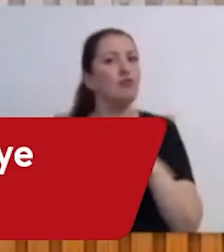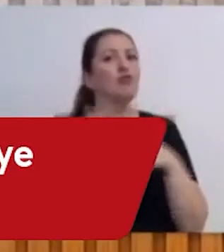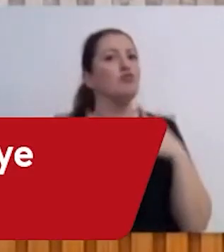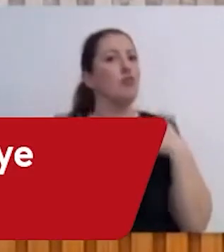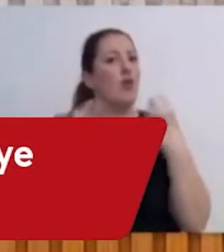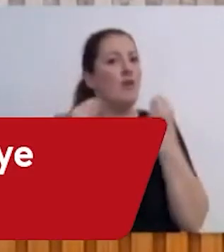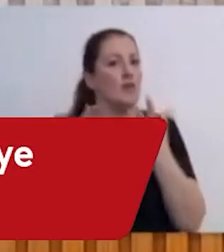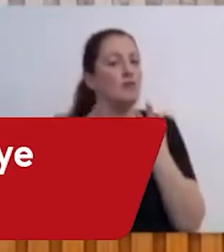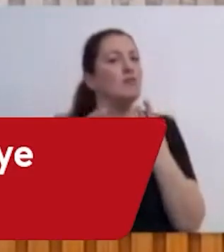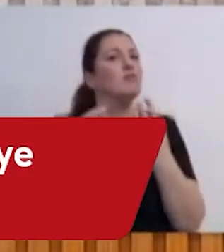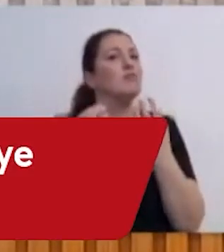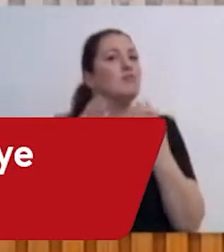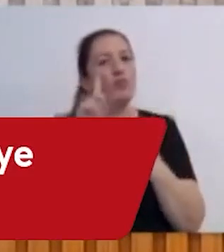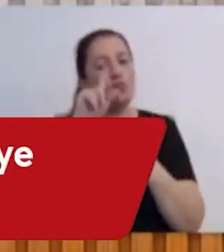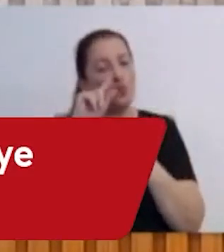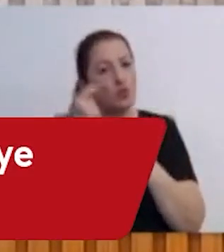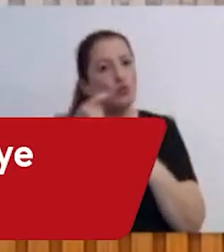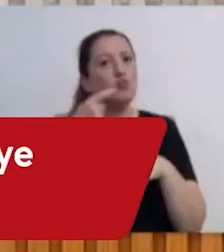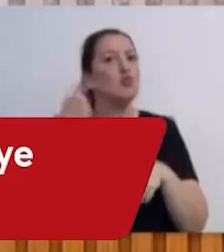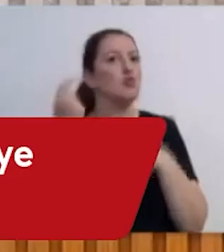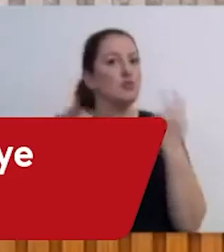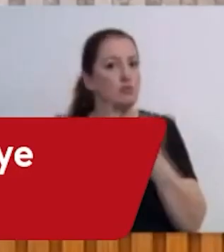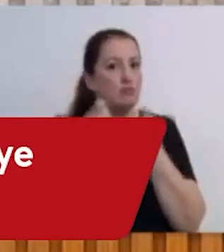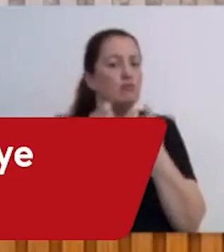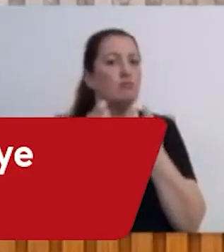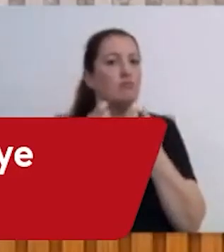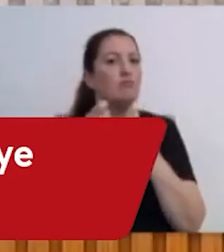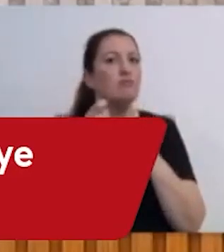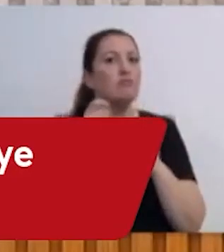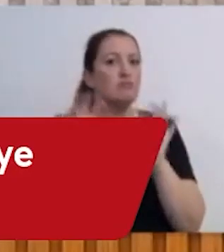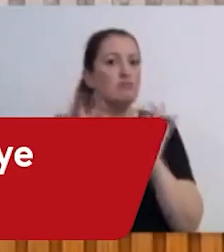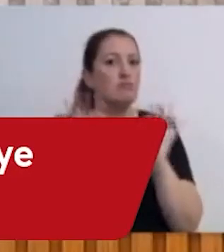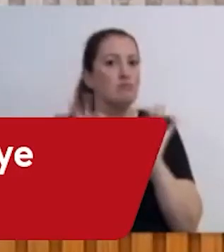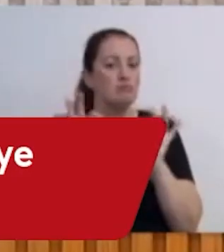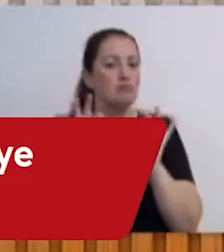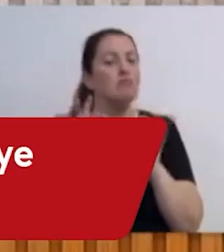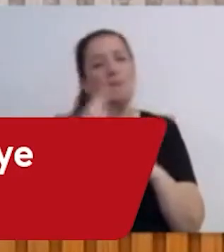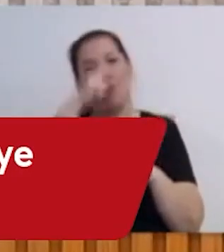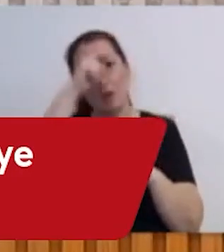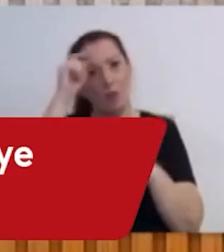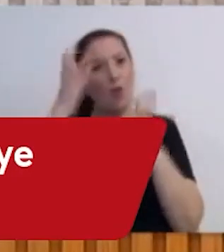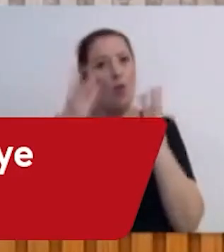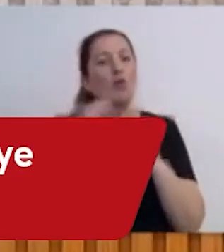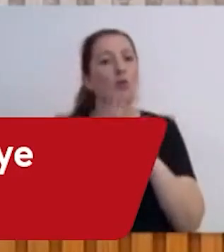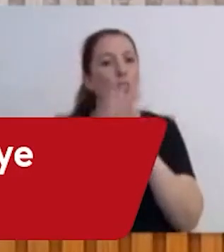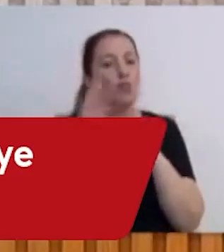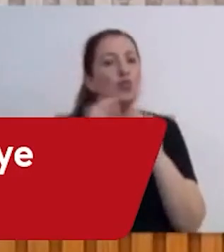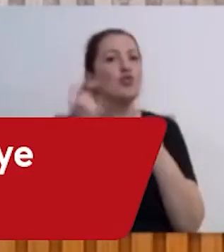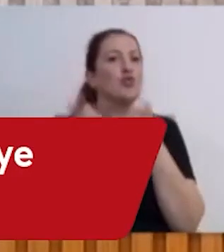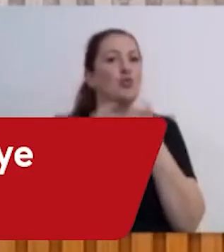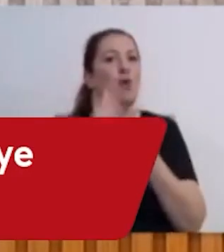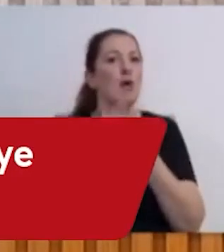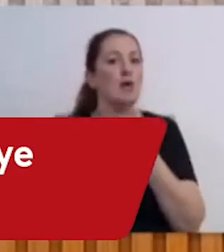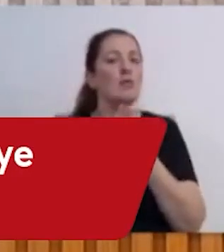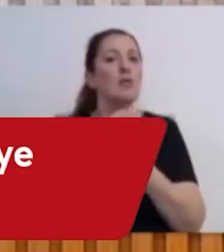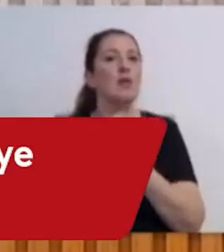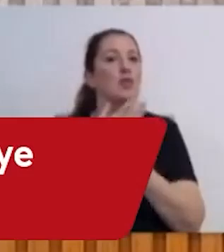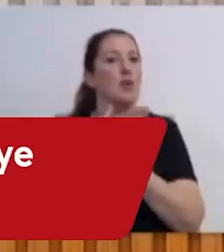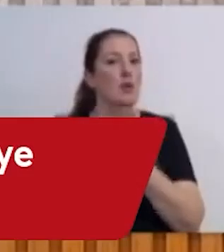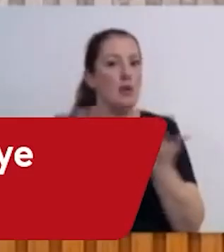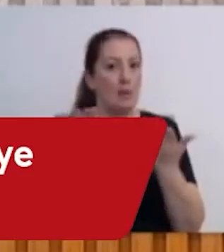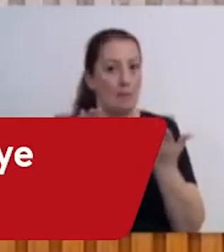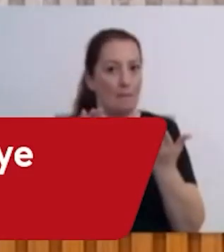benzer müdürlüklerimiz faaliyetler gerçekleştirmeli. Bunları, emeği geçen bütün çalışma arkadaşlarımıza teşekkür